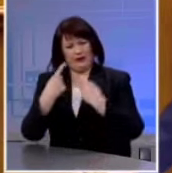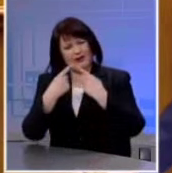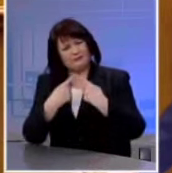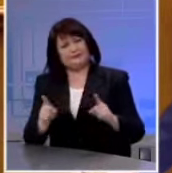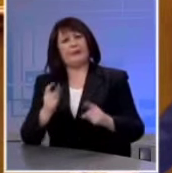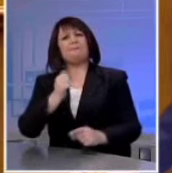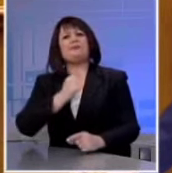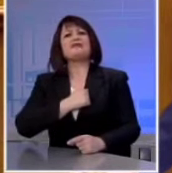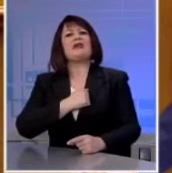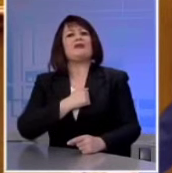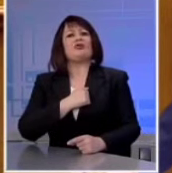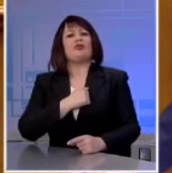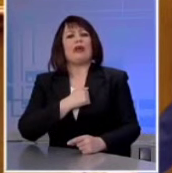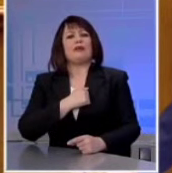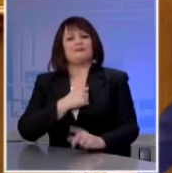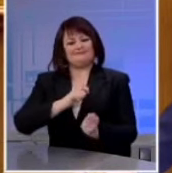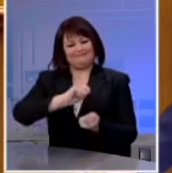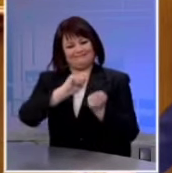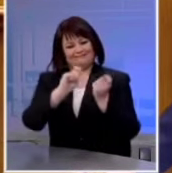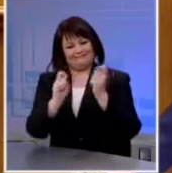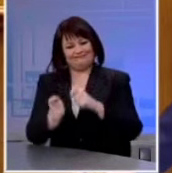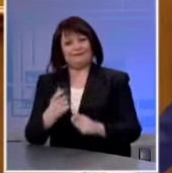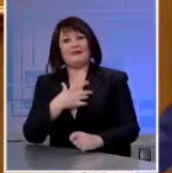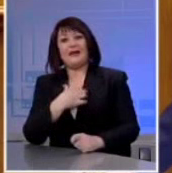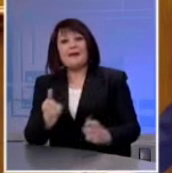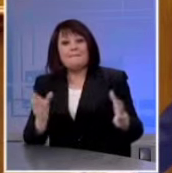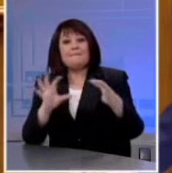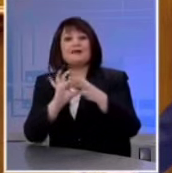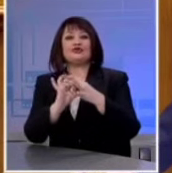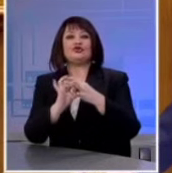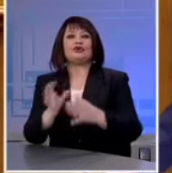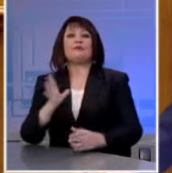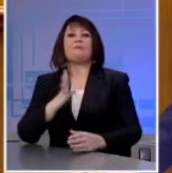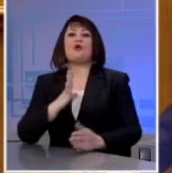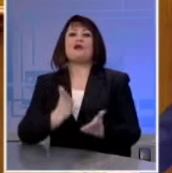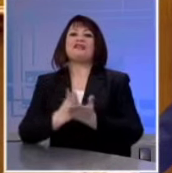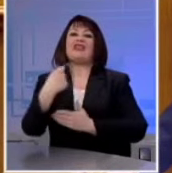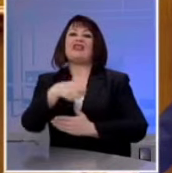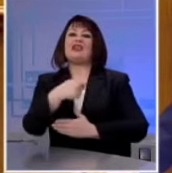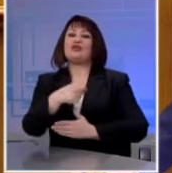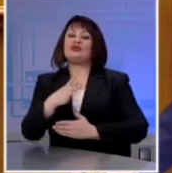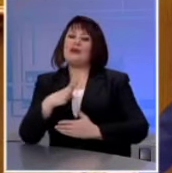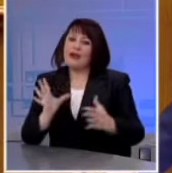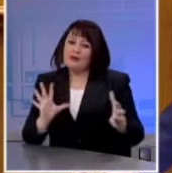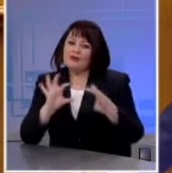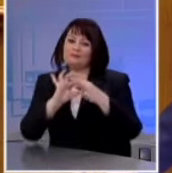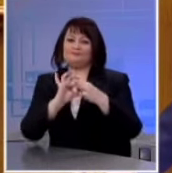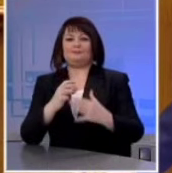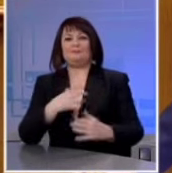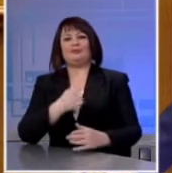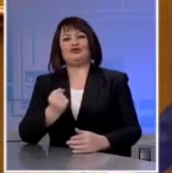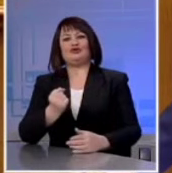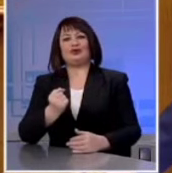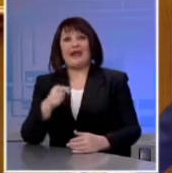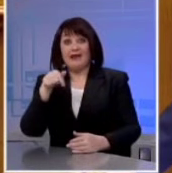αν θέλετε, για την αποκατάσταση της σχέσης εμπιστοσύνης ανάμεσα στους πολίτες και στη δικαιοσύνη, δεν είναι